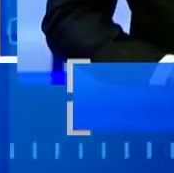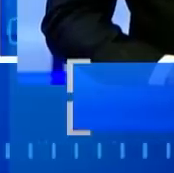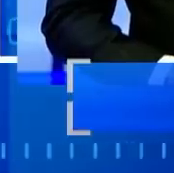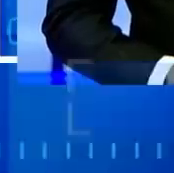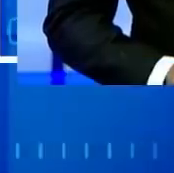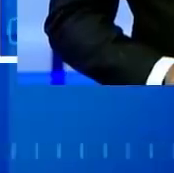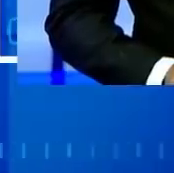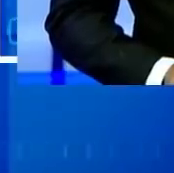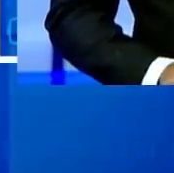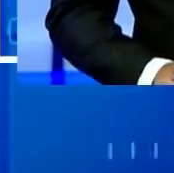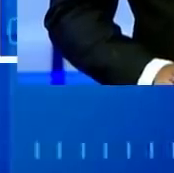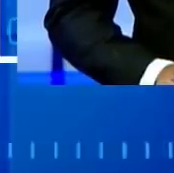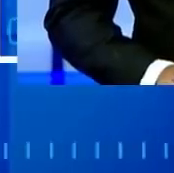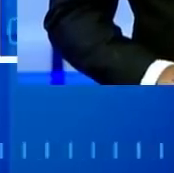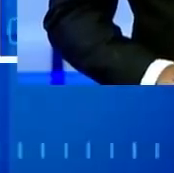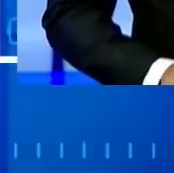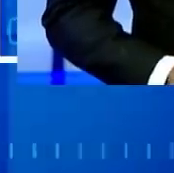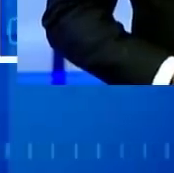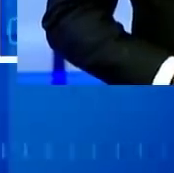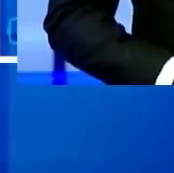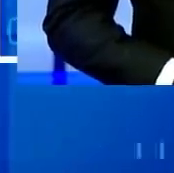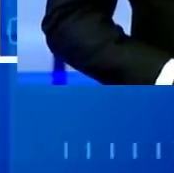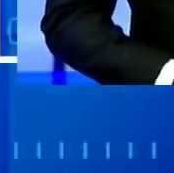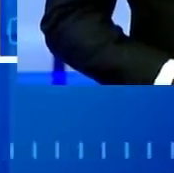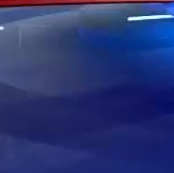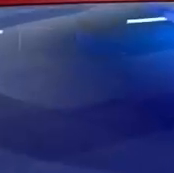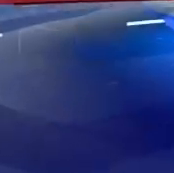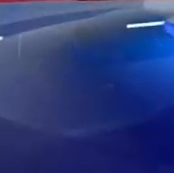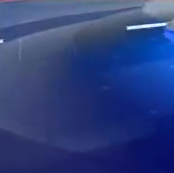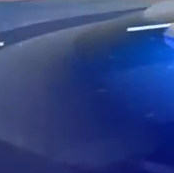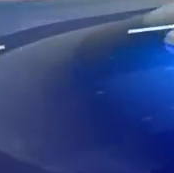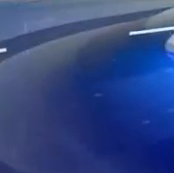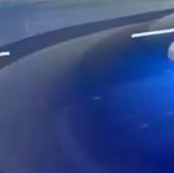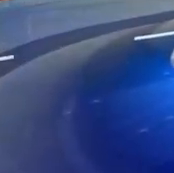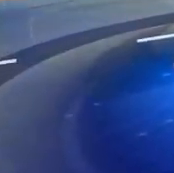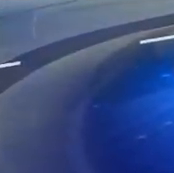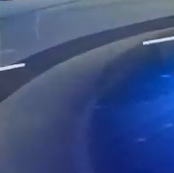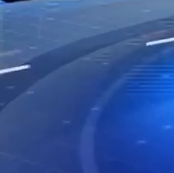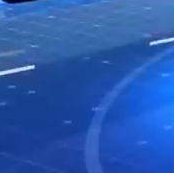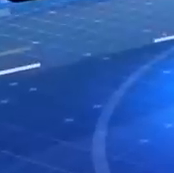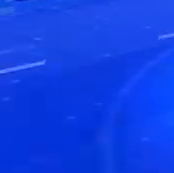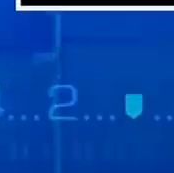Arcangel. Hanggang bukas para sa Pilipino. Sama-sama tayong magiging saksi!